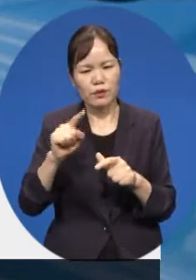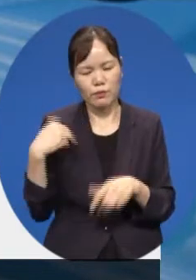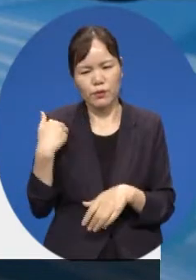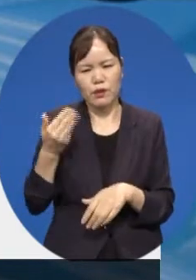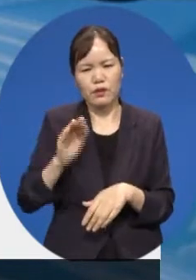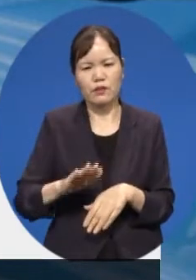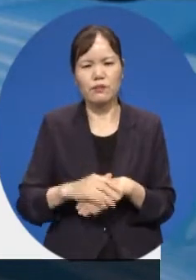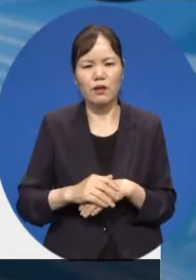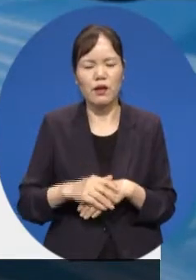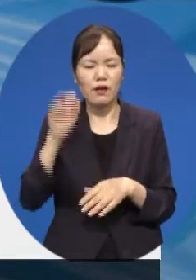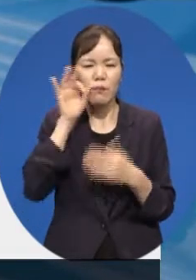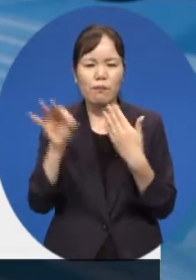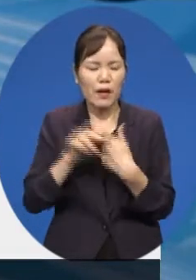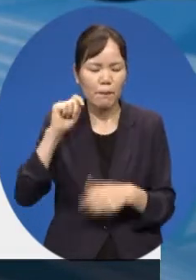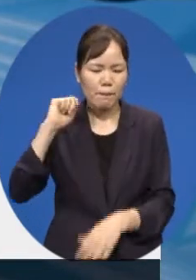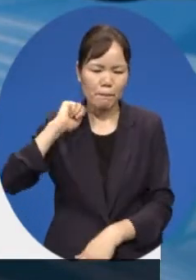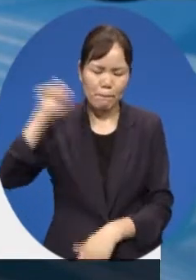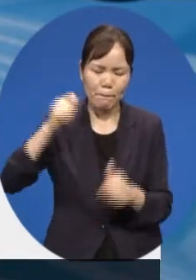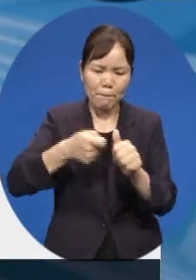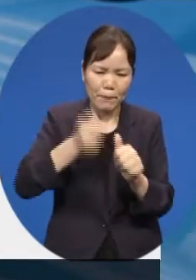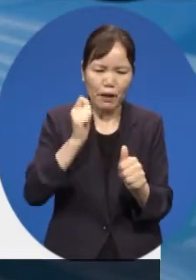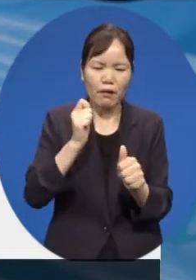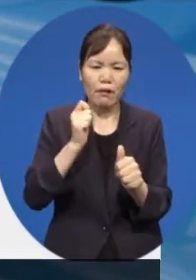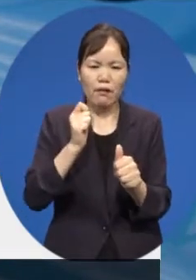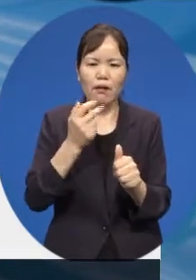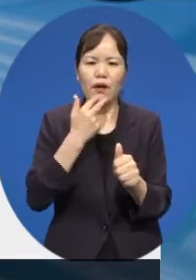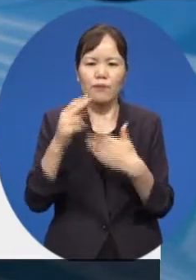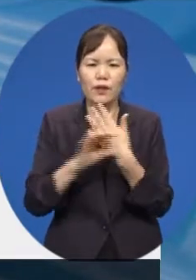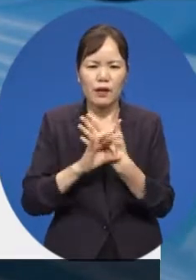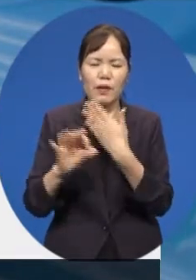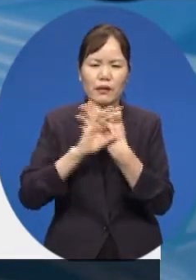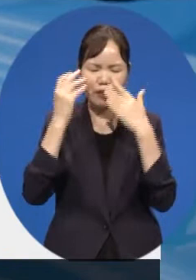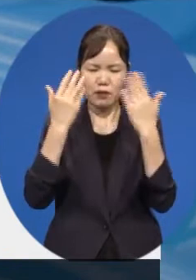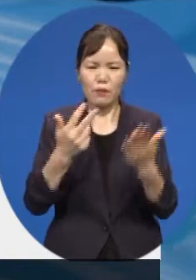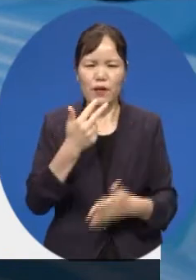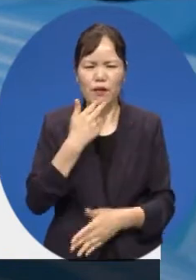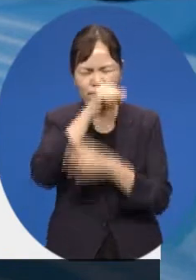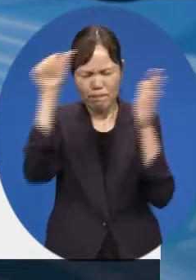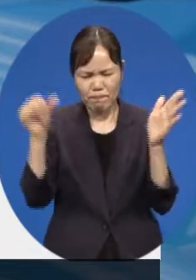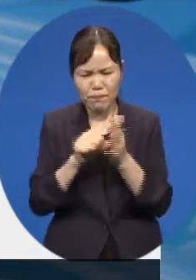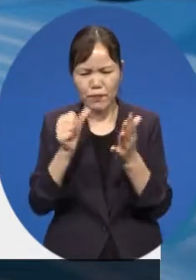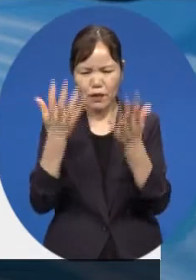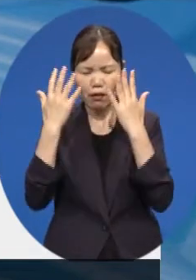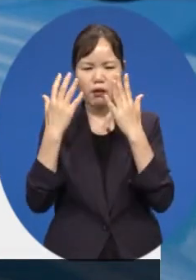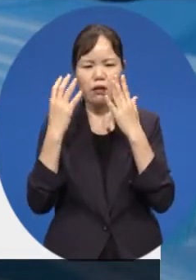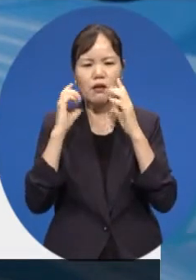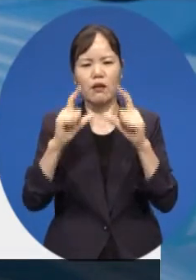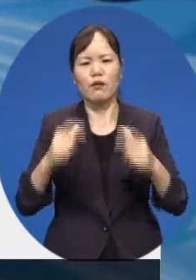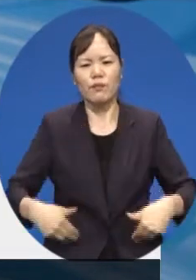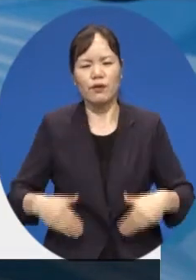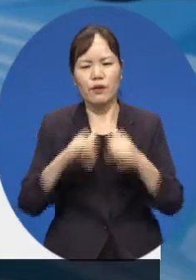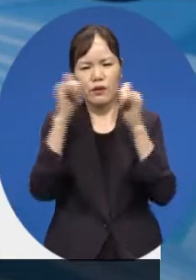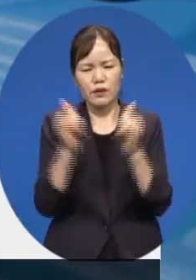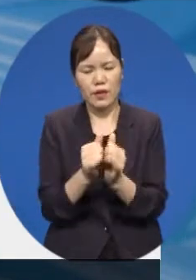많이 사용이 나오지 않는다면 가석방 없는 종신형 이 되어서 사실 바깥에 나와서 뭐 성충동 약물치료가 아니라 사회로부터